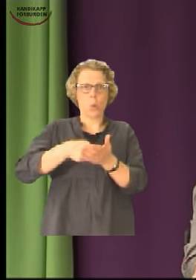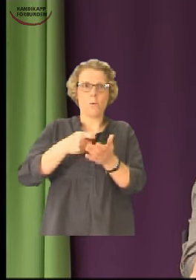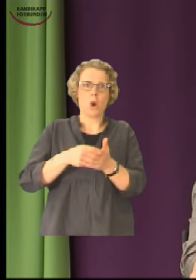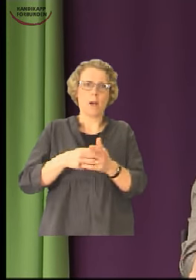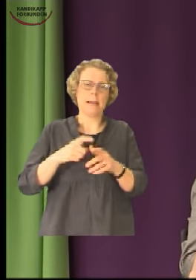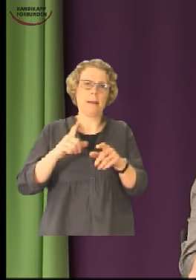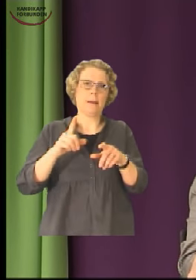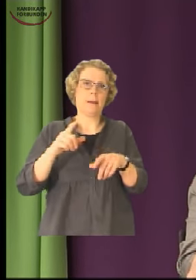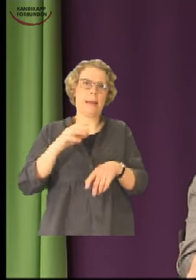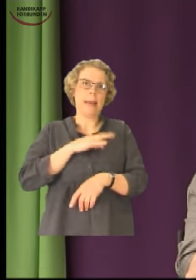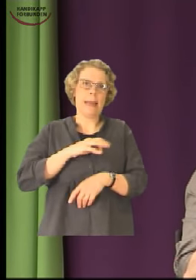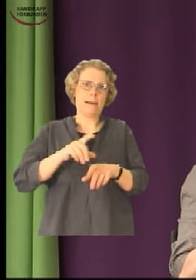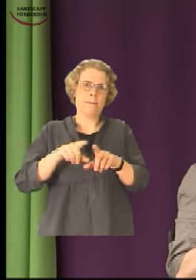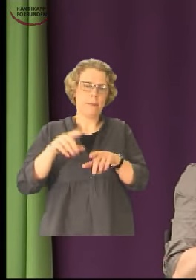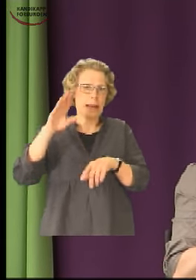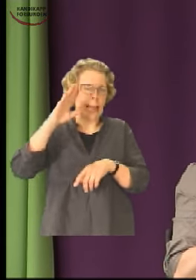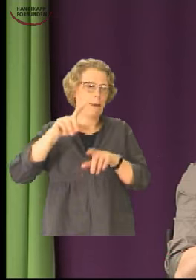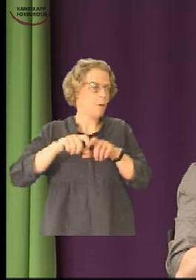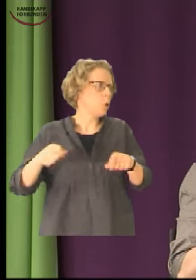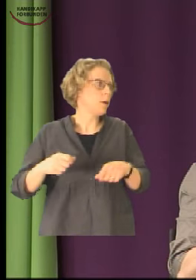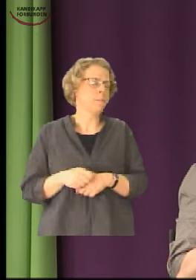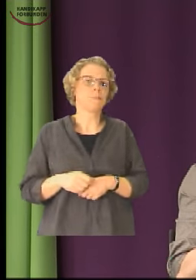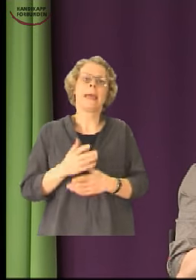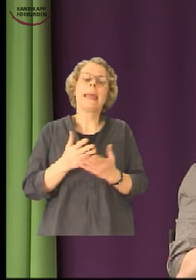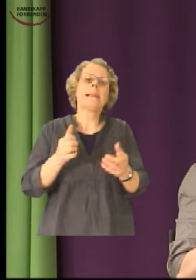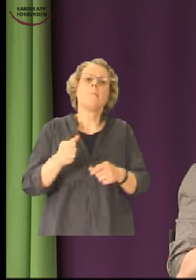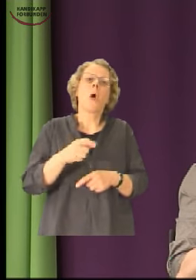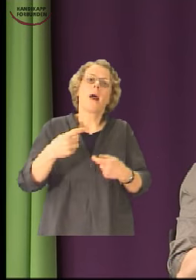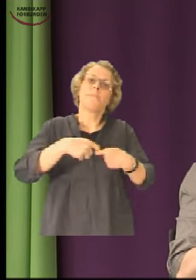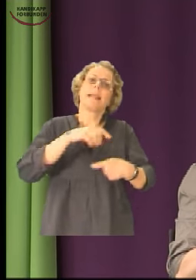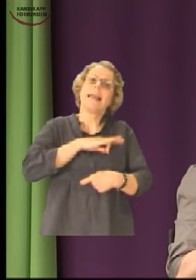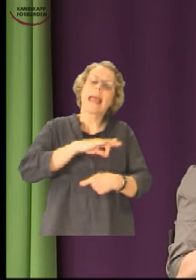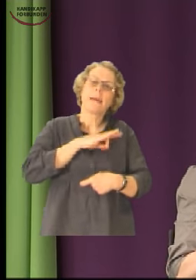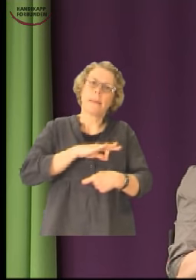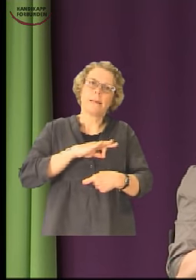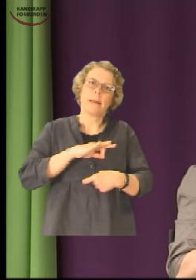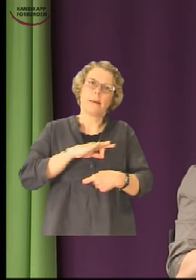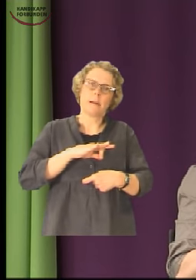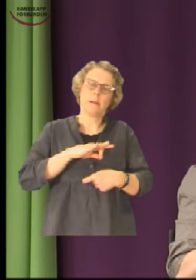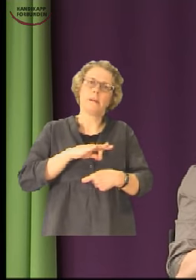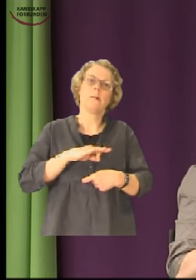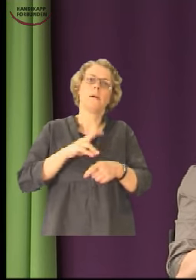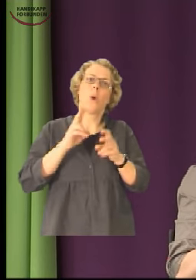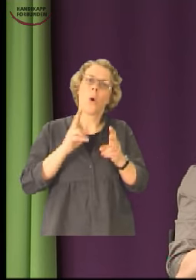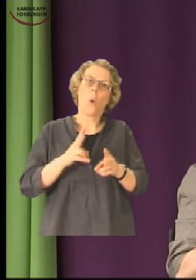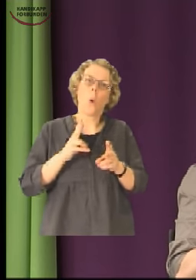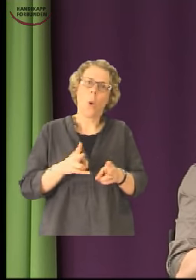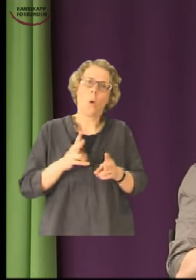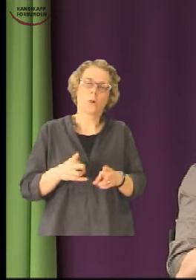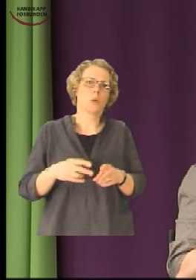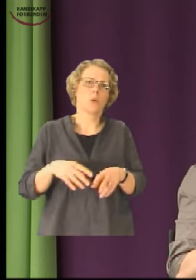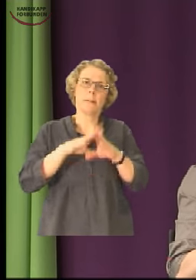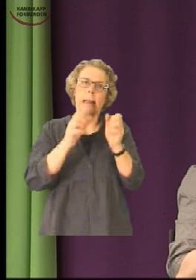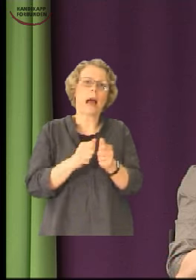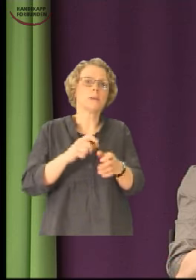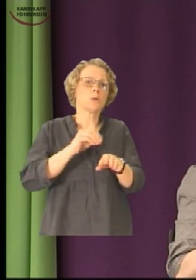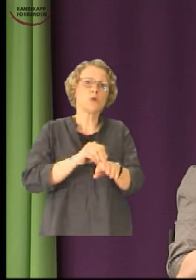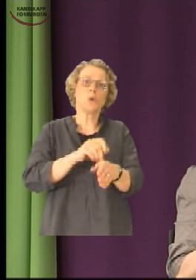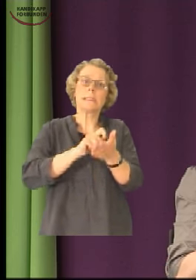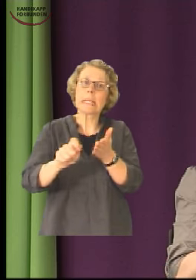Det gäller ju inte bara läkemedel, den här ojämlikheten i vårdutbudet. Det gäller ju allt från sjukskrivningsfrågan